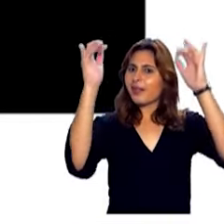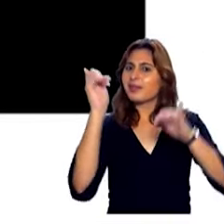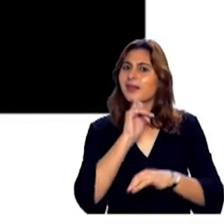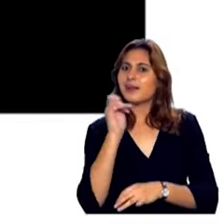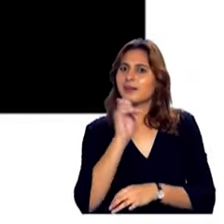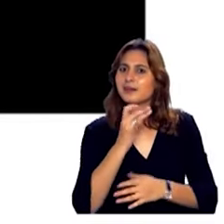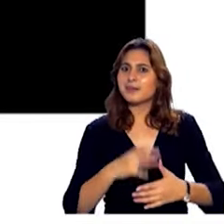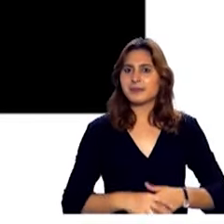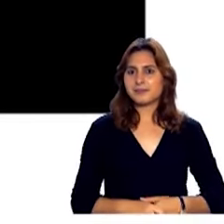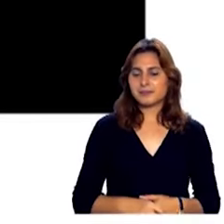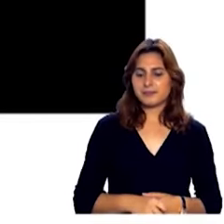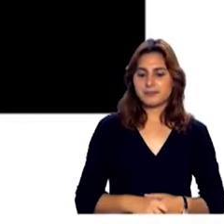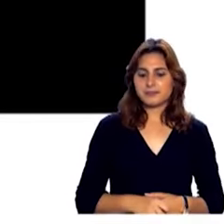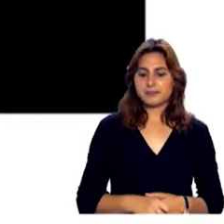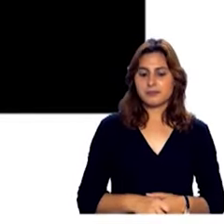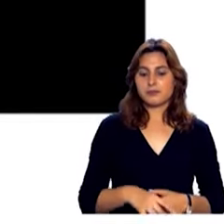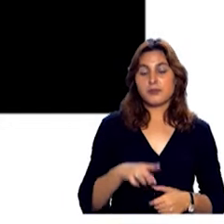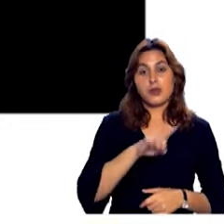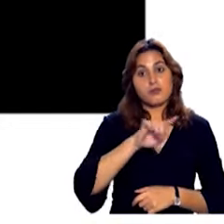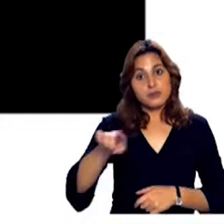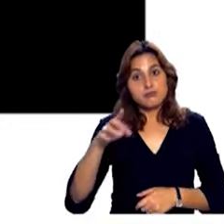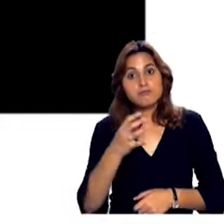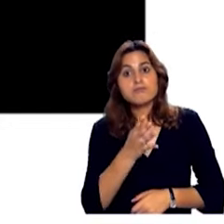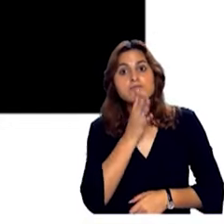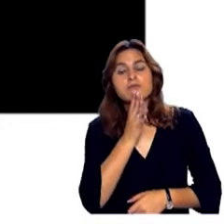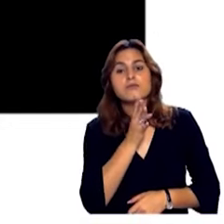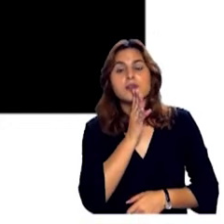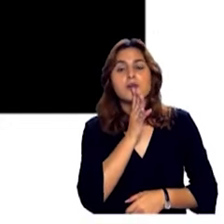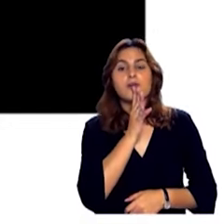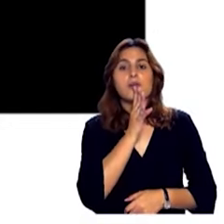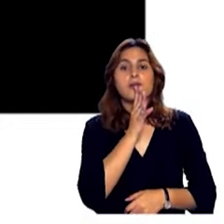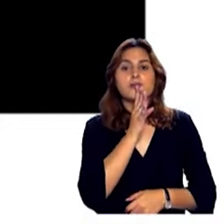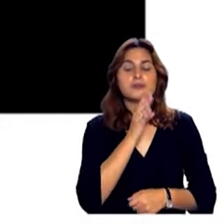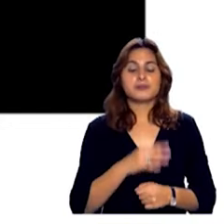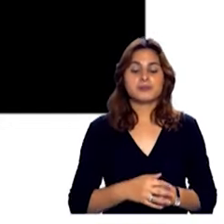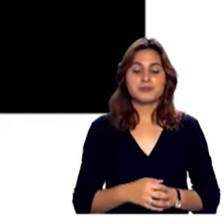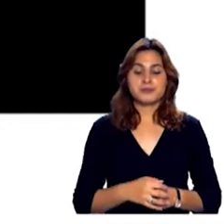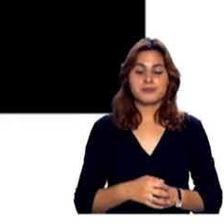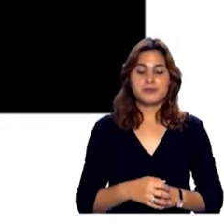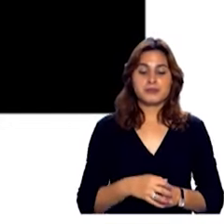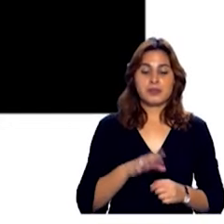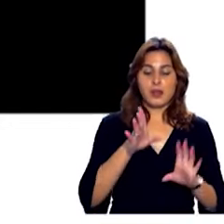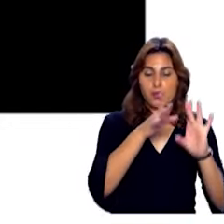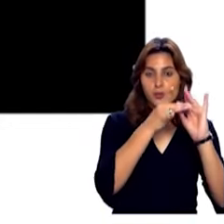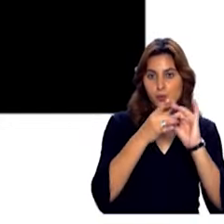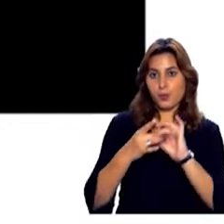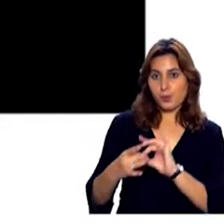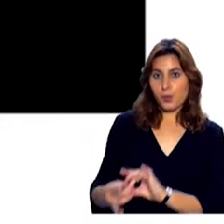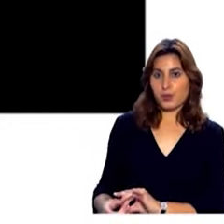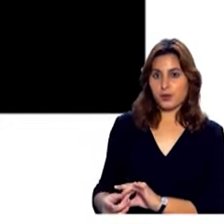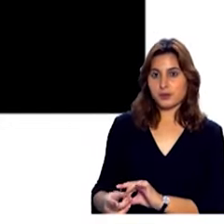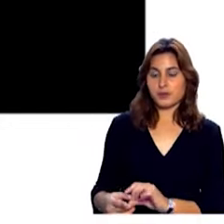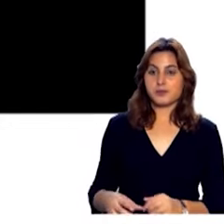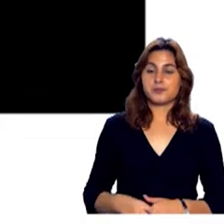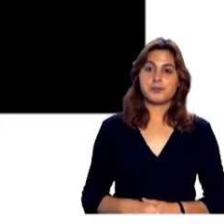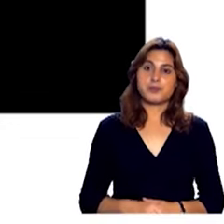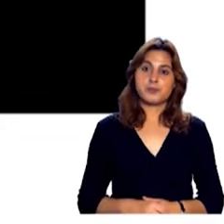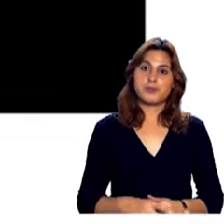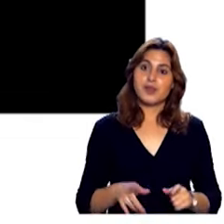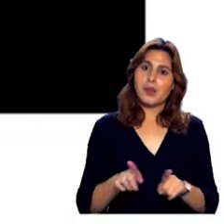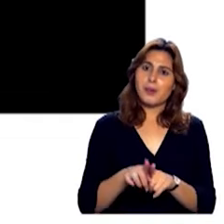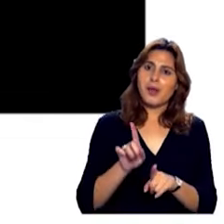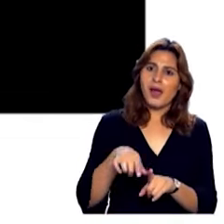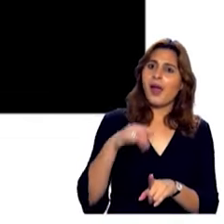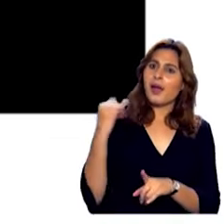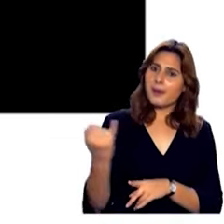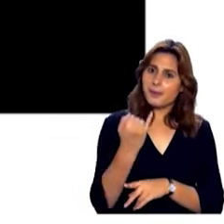conoscete e di questo mi scuso Credo che tuttavia Sia importante segnalare fare questo